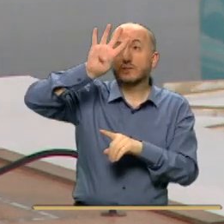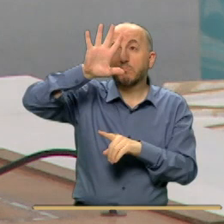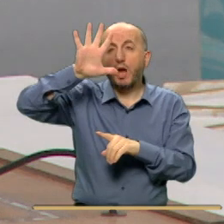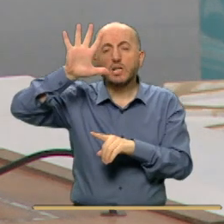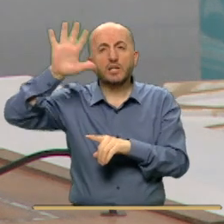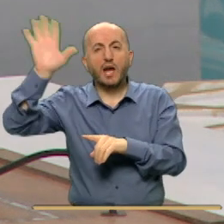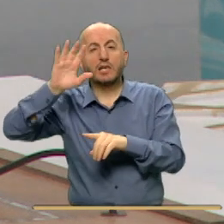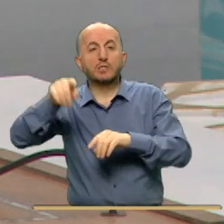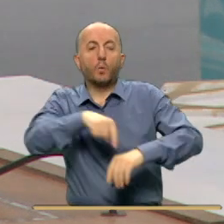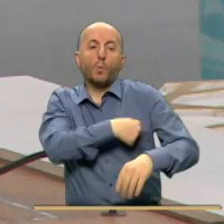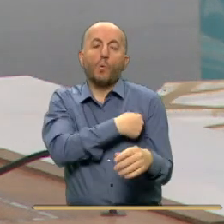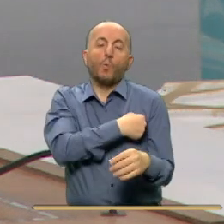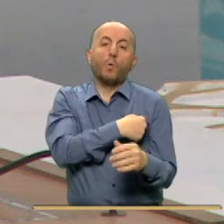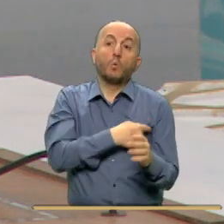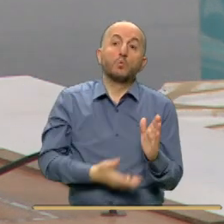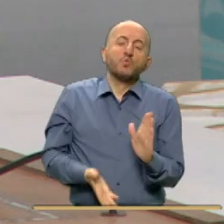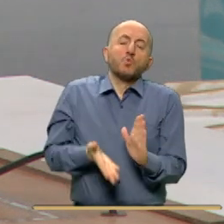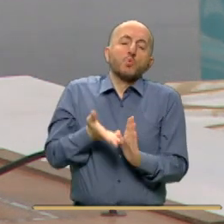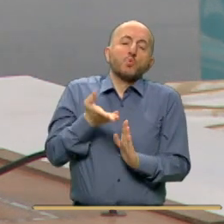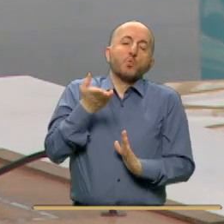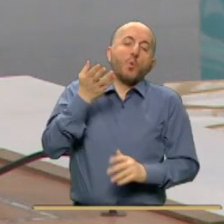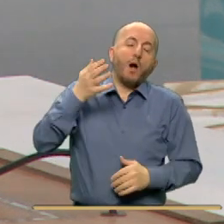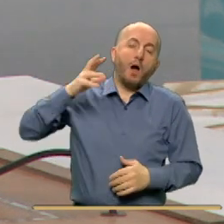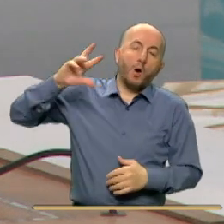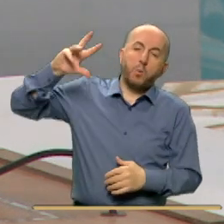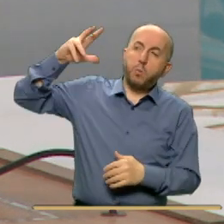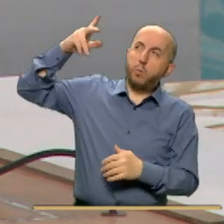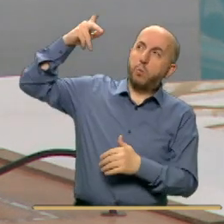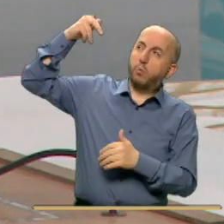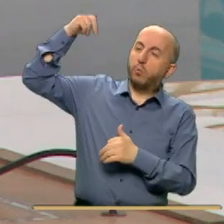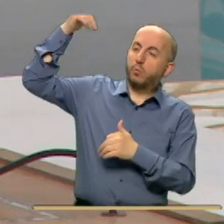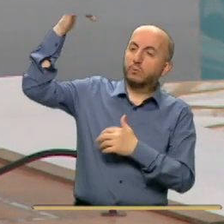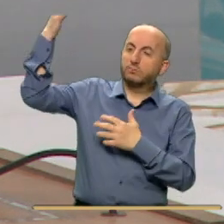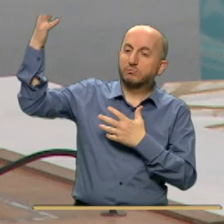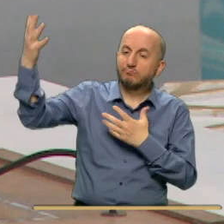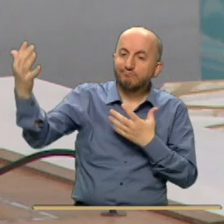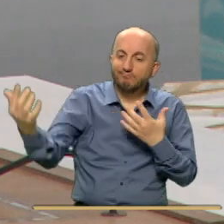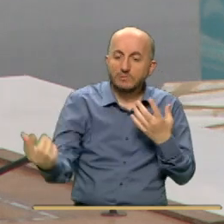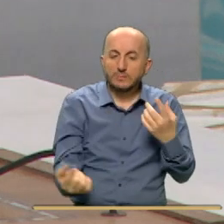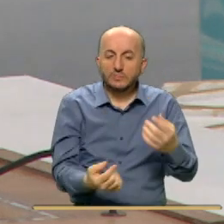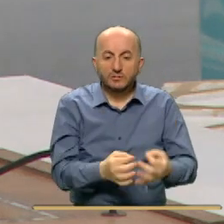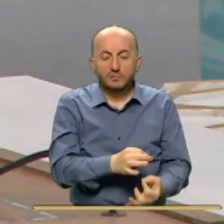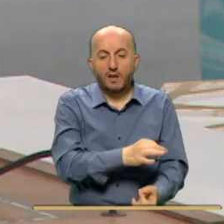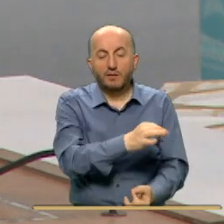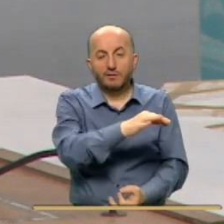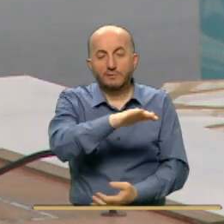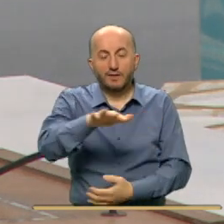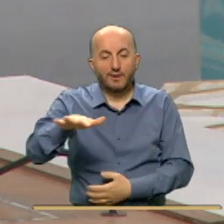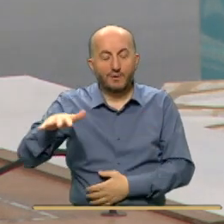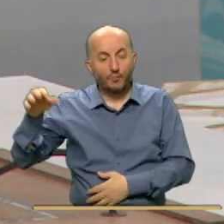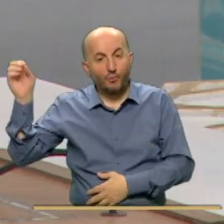çöl iklimindeki sıcağın, güneşin ateşten oklarını insanlığın yeryüzüne